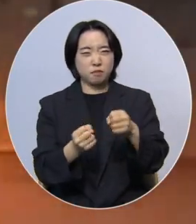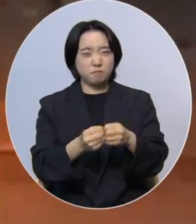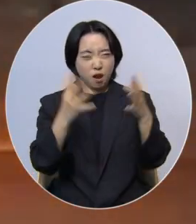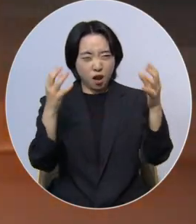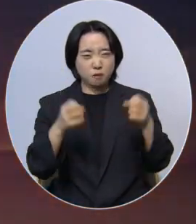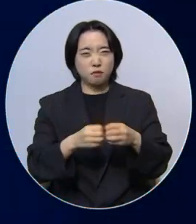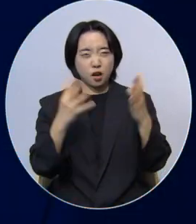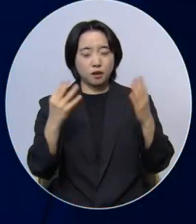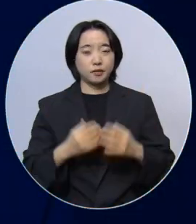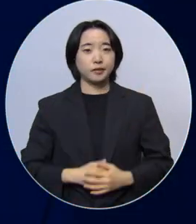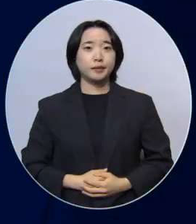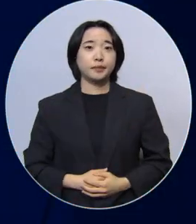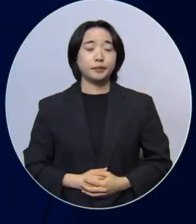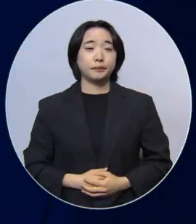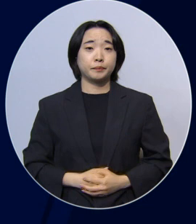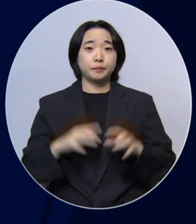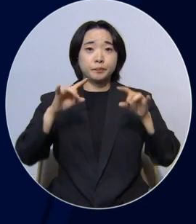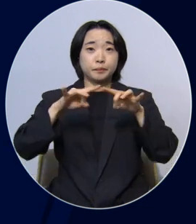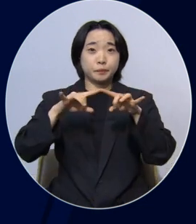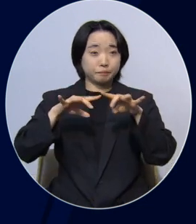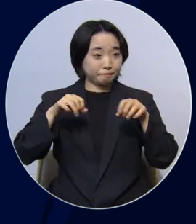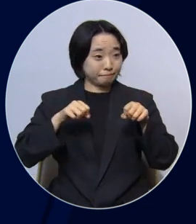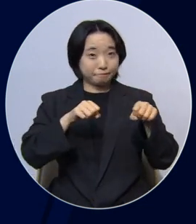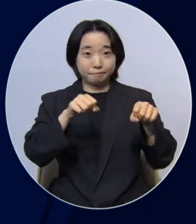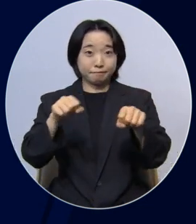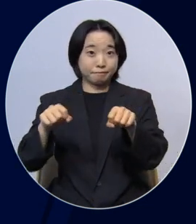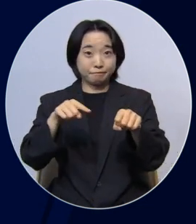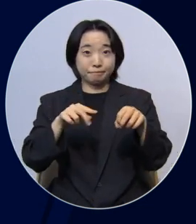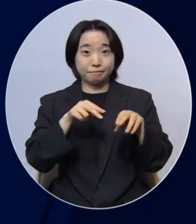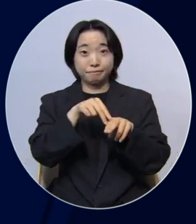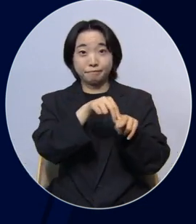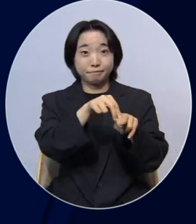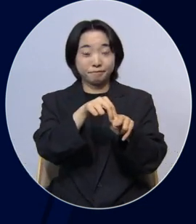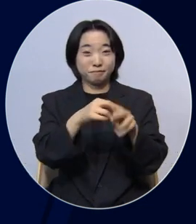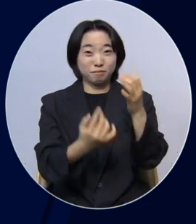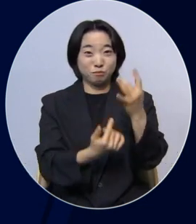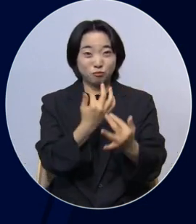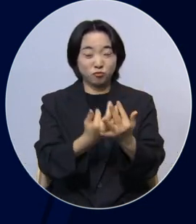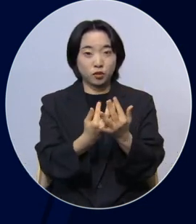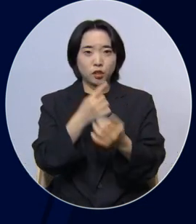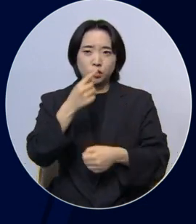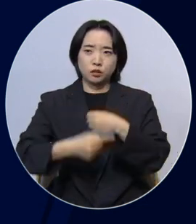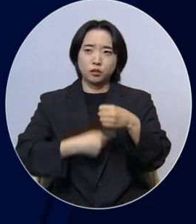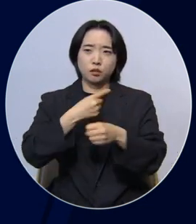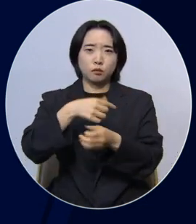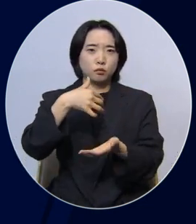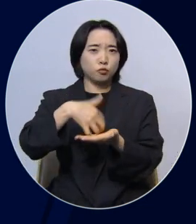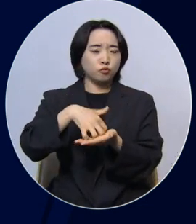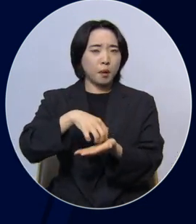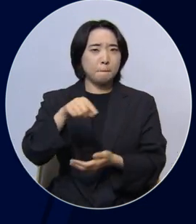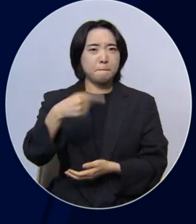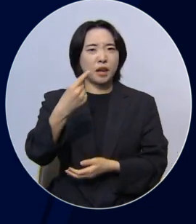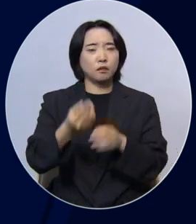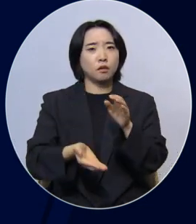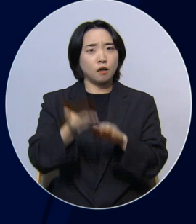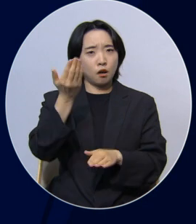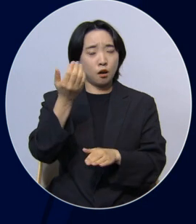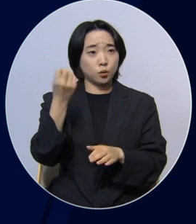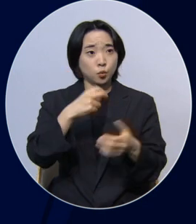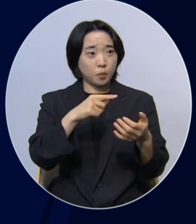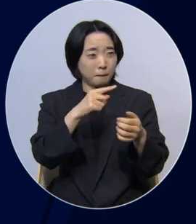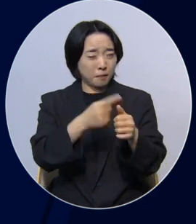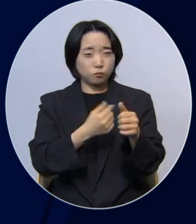거세집니다. 전동 킥보드 화재는 최근 들어 한 해 100건을 넘어서고 있습니다. 매년 사망자도 나오는